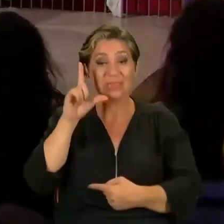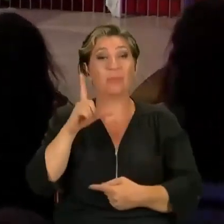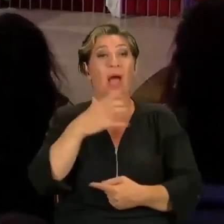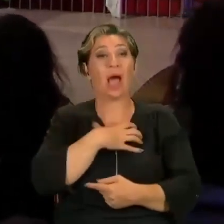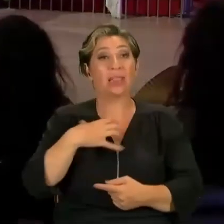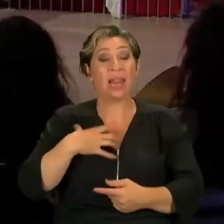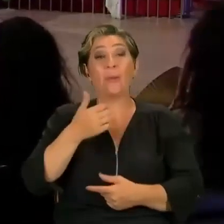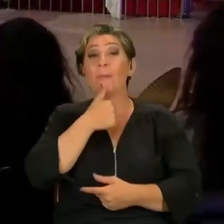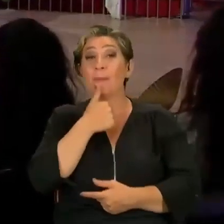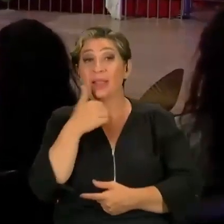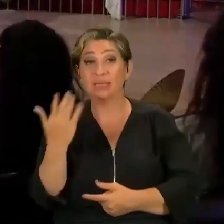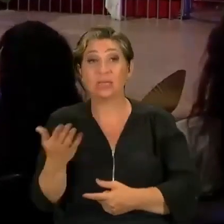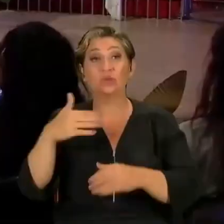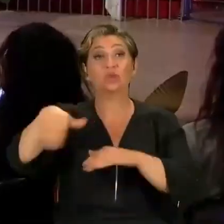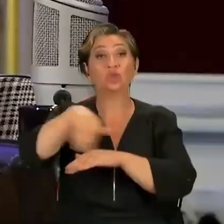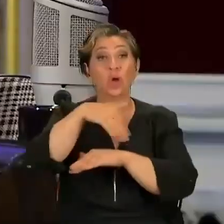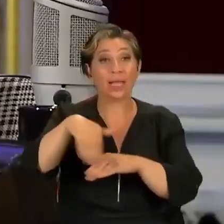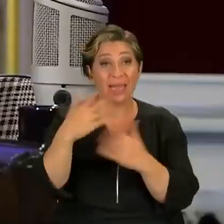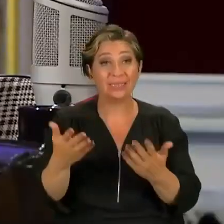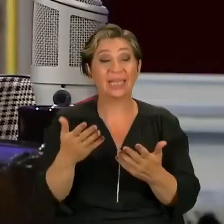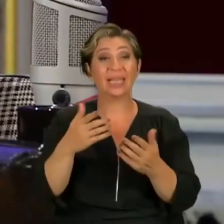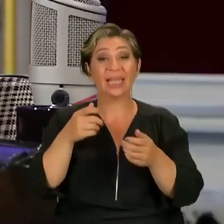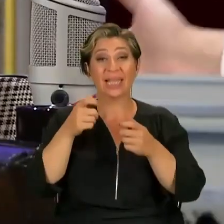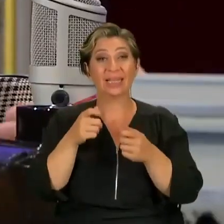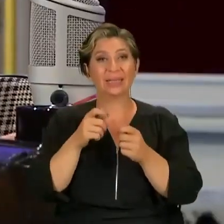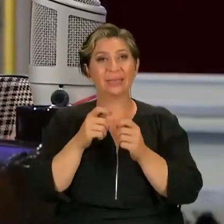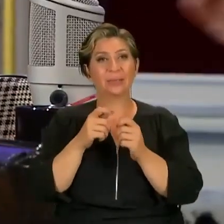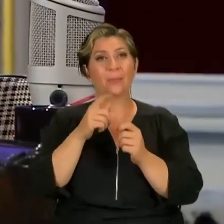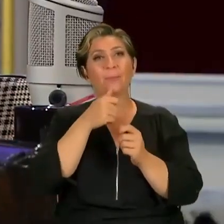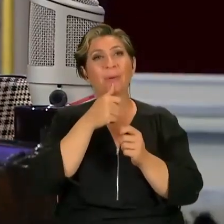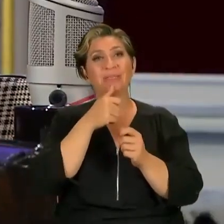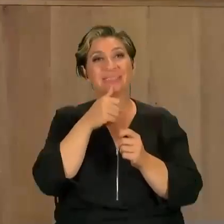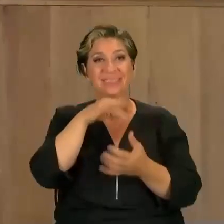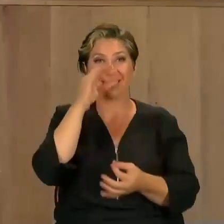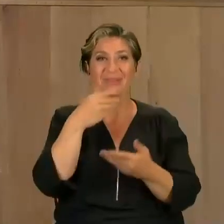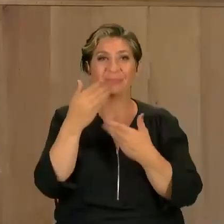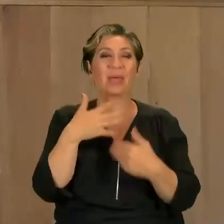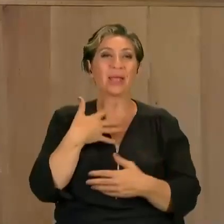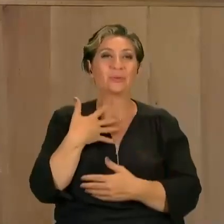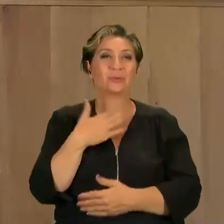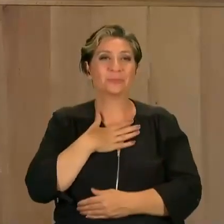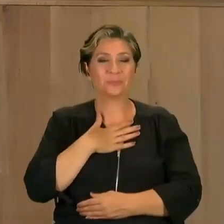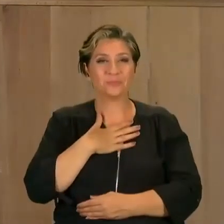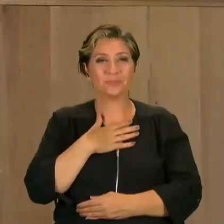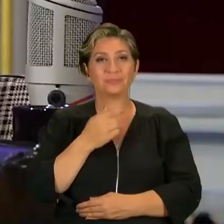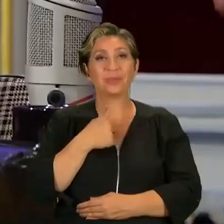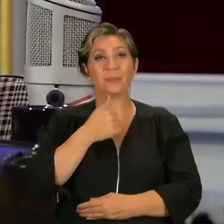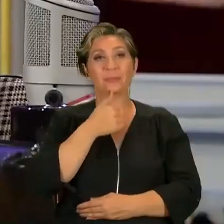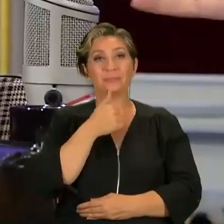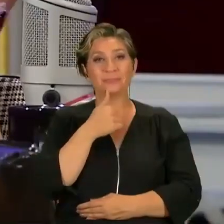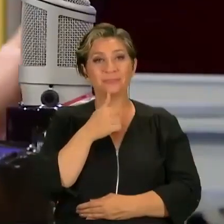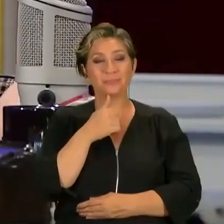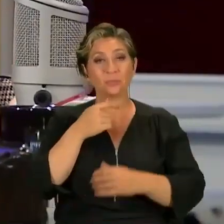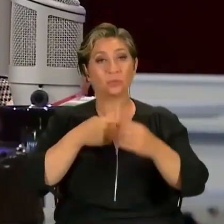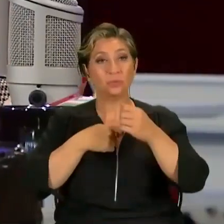Evet. Anneler de, babalar da, sokaklarda yetiştirilme biraz şeklimizde. Biraz daha babanızdan bahsedin, merak ediyorum. Ya babam benim nevi